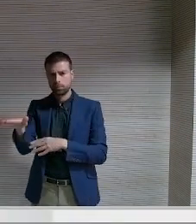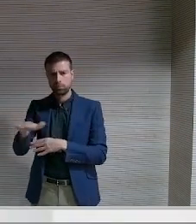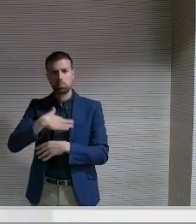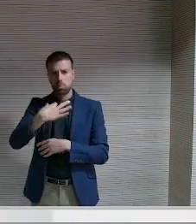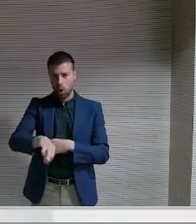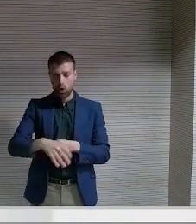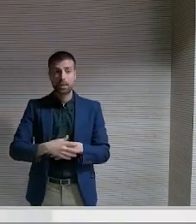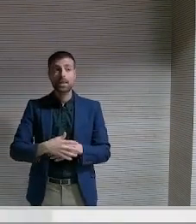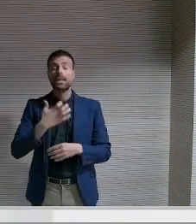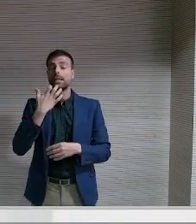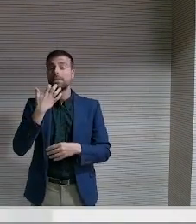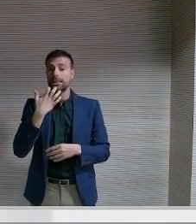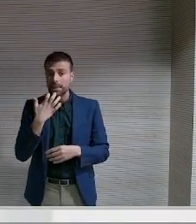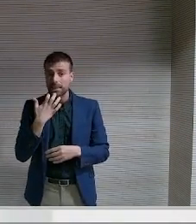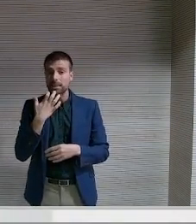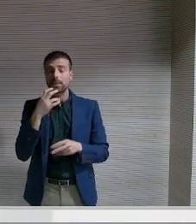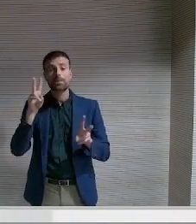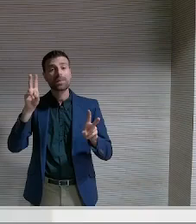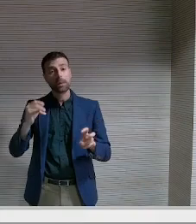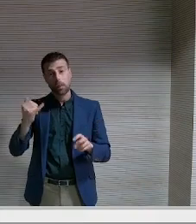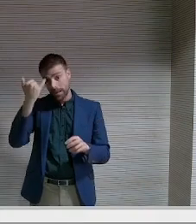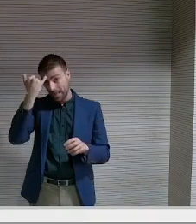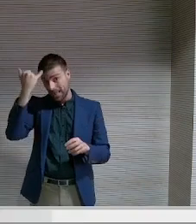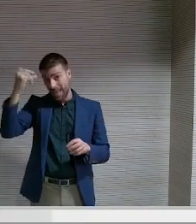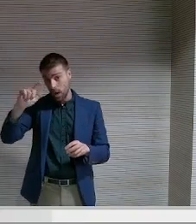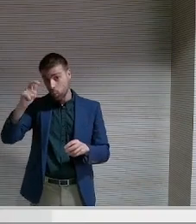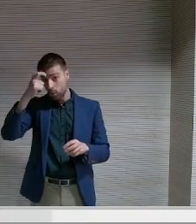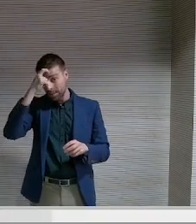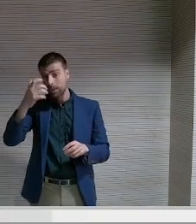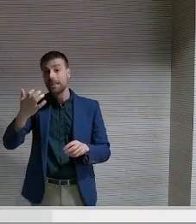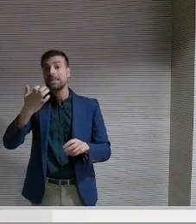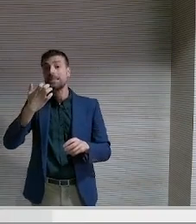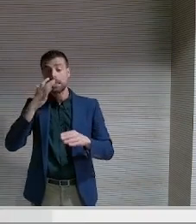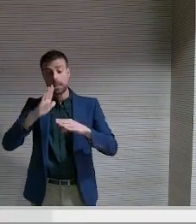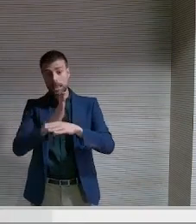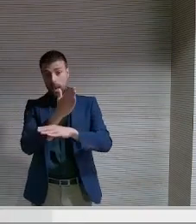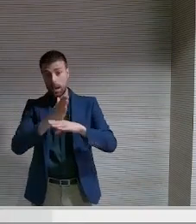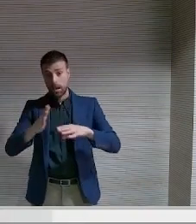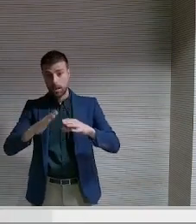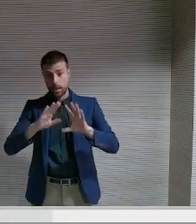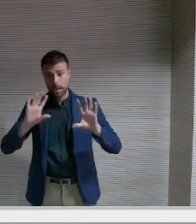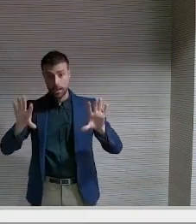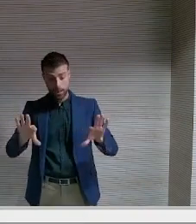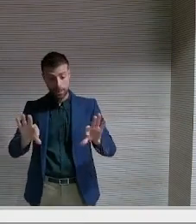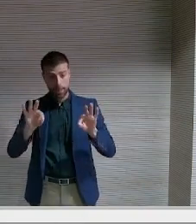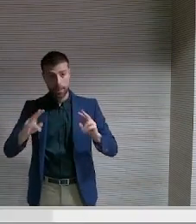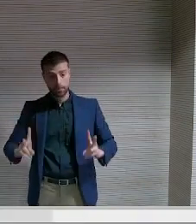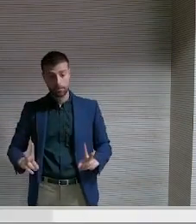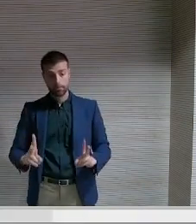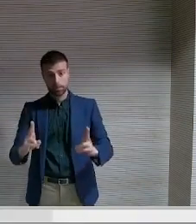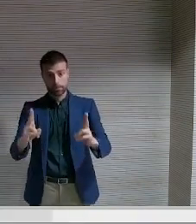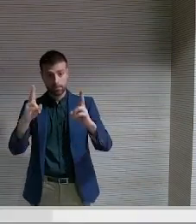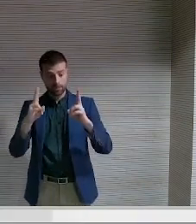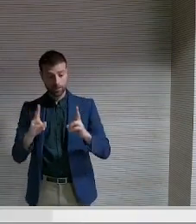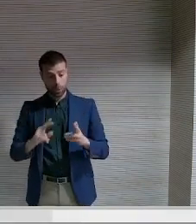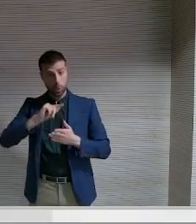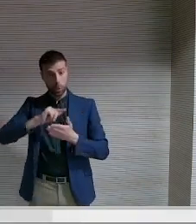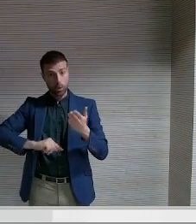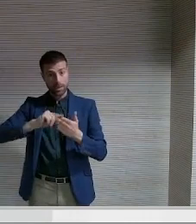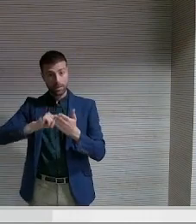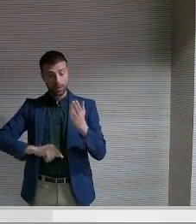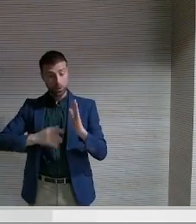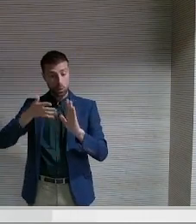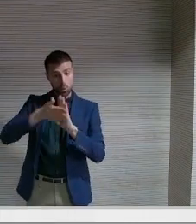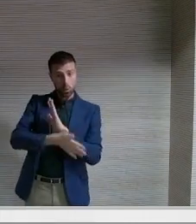Però si aïllem, la idea del concepte és que si aïllem l'ocupació, la contractació derivada de